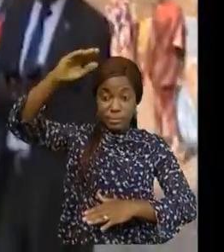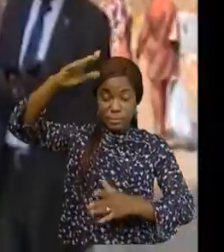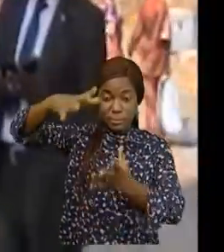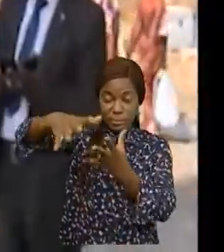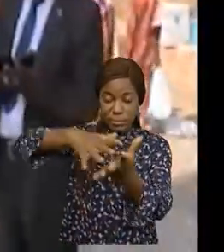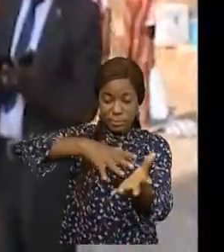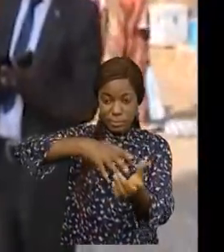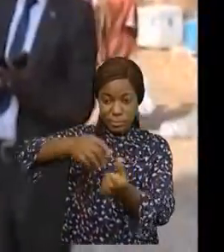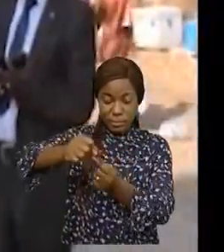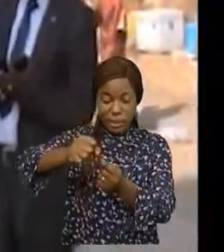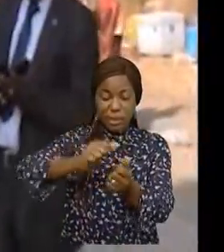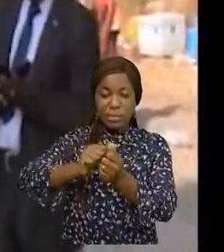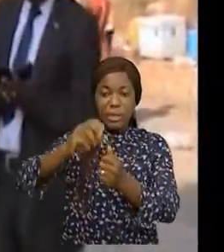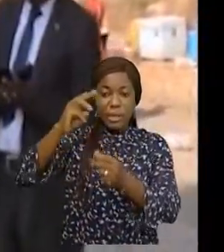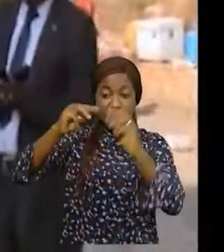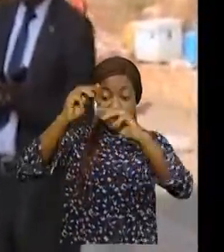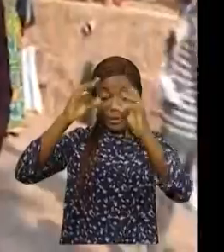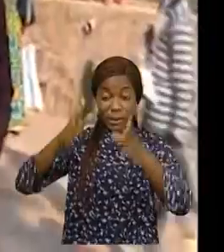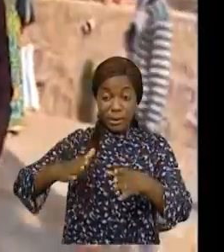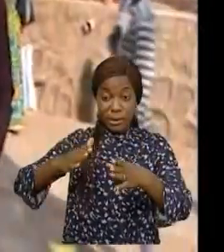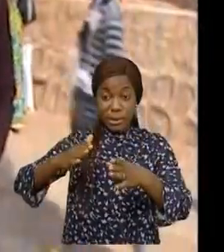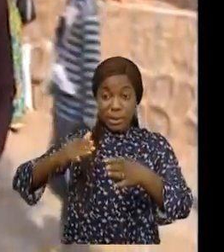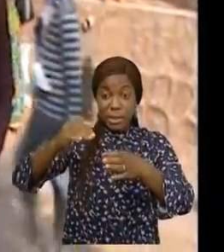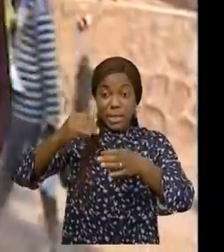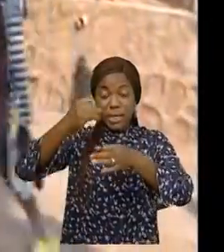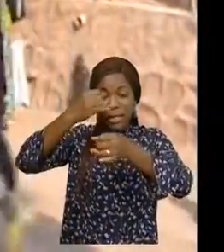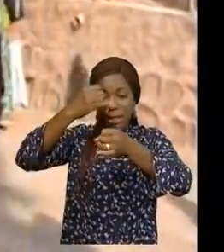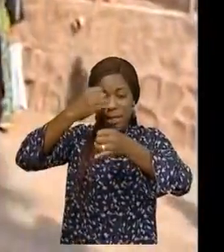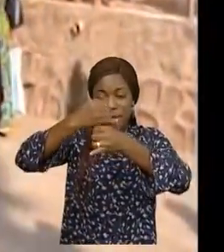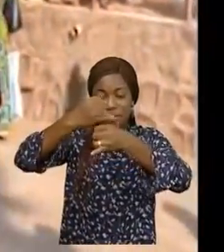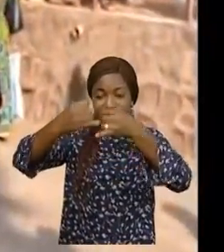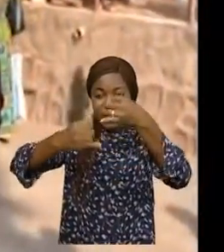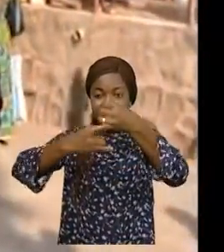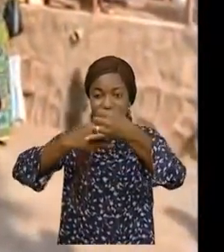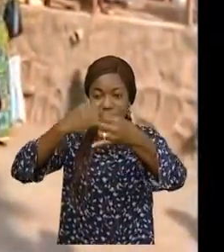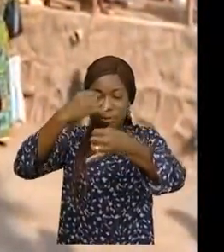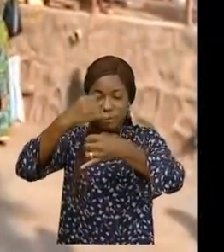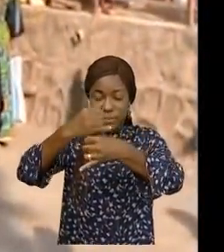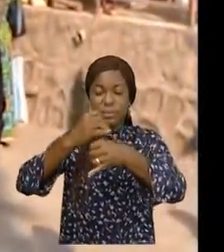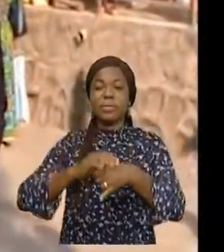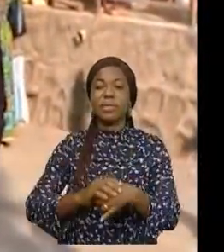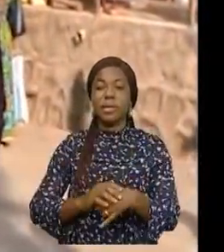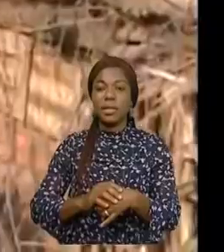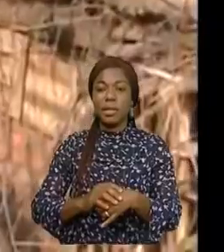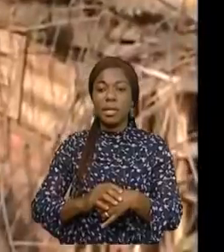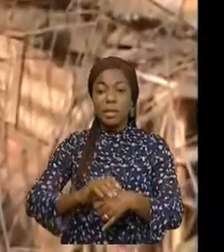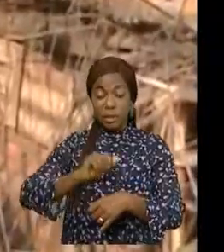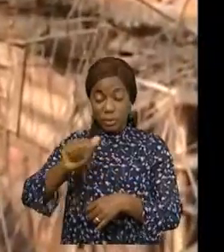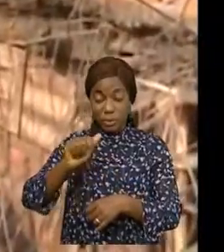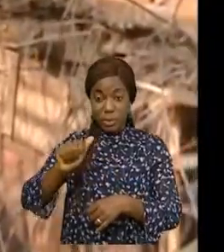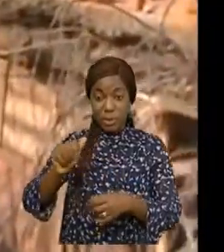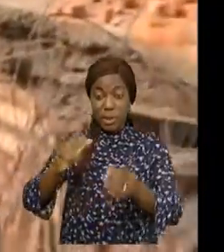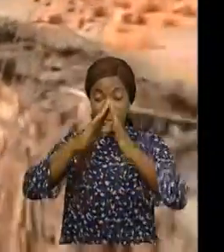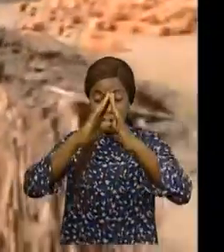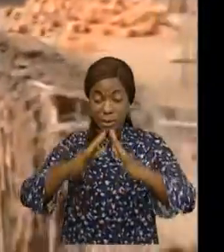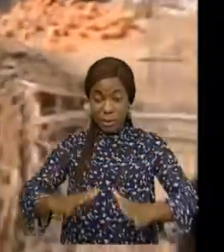provincial des infrastructures, travaux publics et patrimoine Emmanuel Ndiga Agenzi, communément appelé la fantaisie. Il s'agit d'une maison